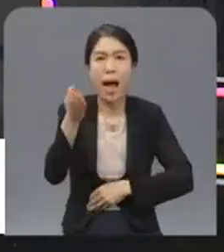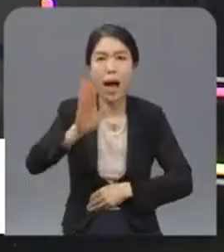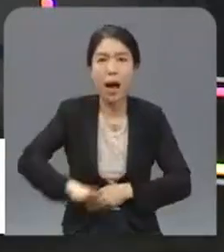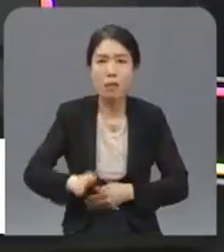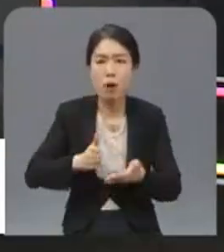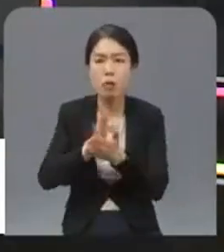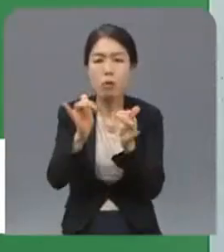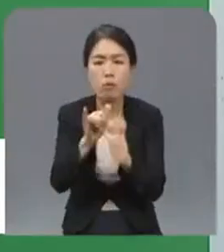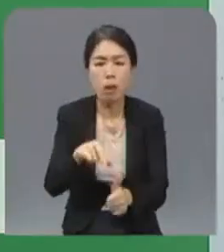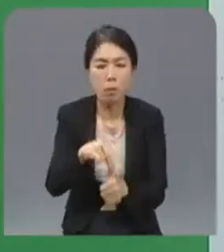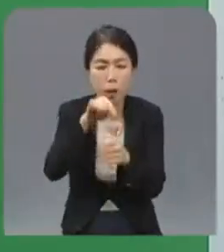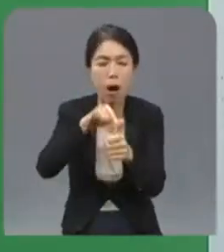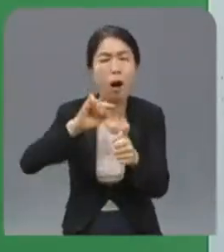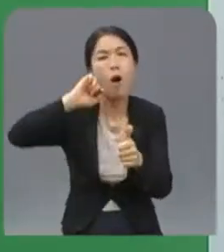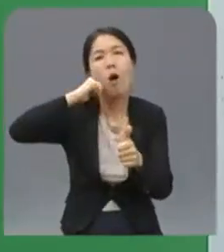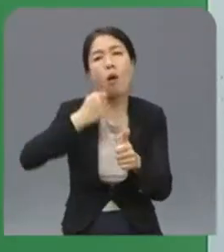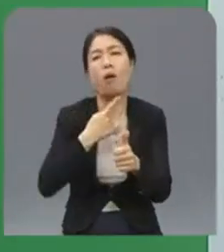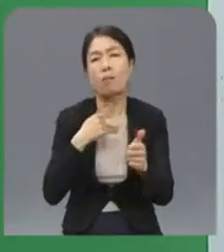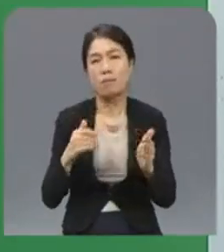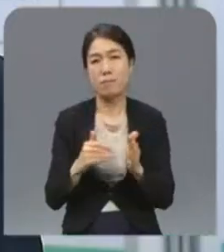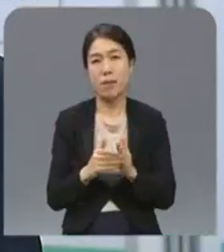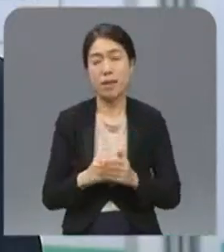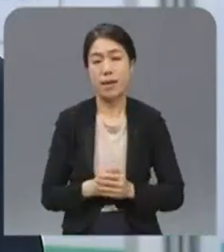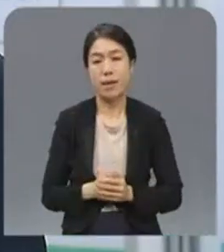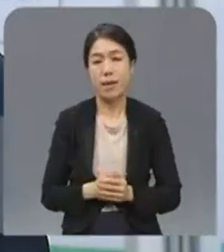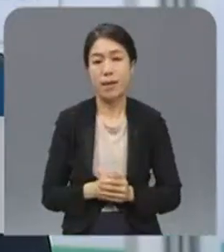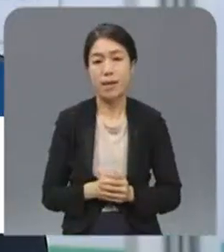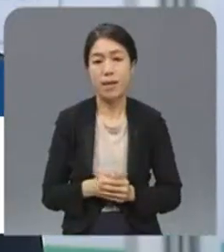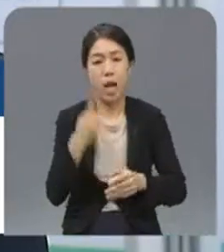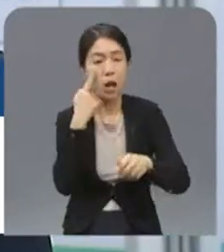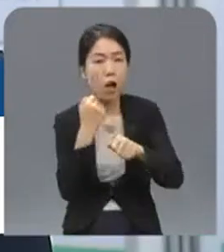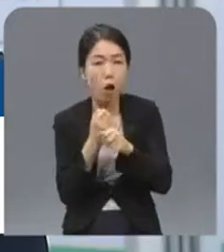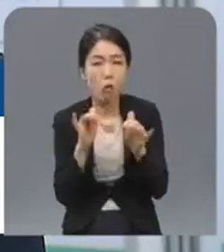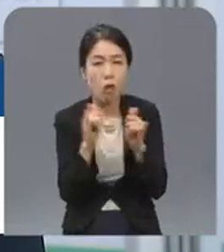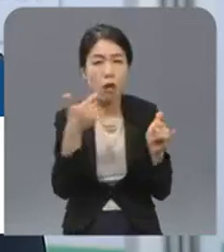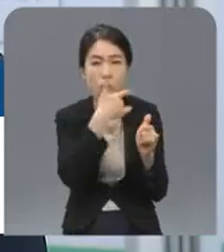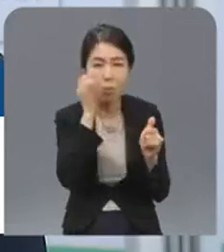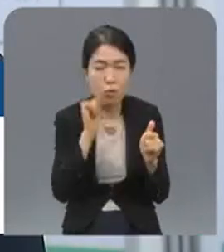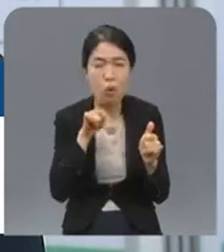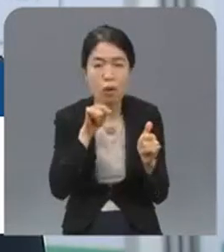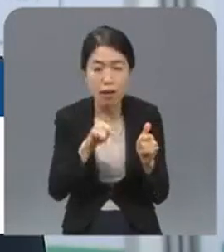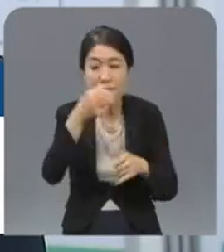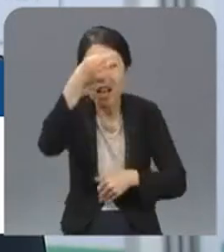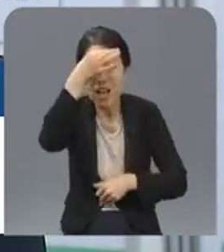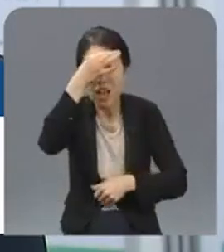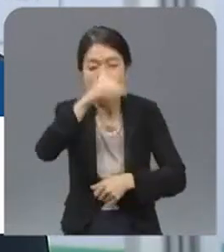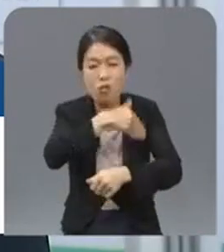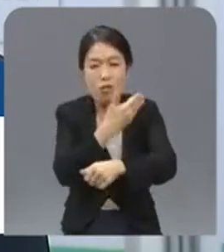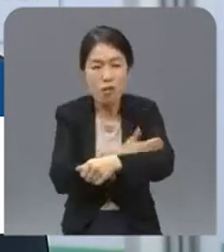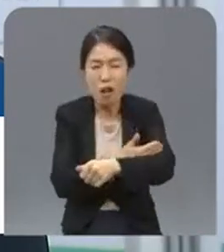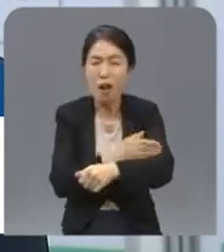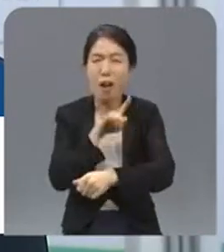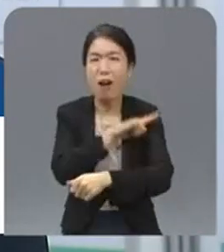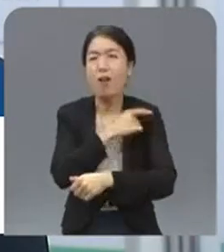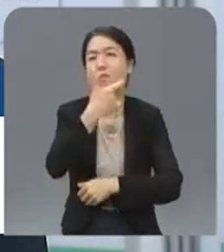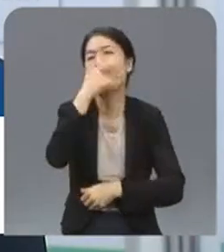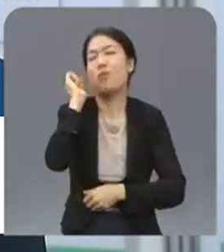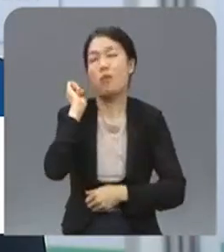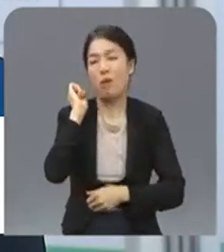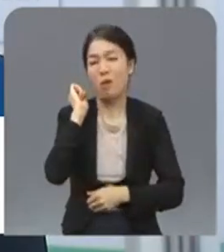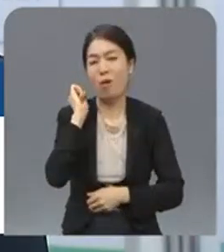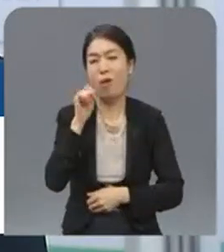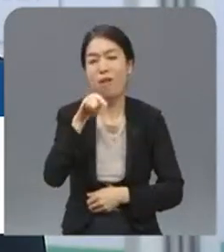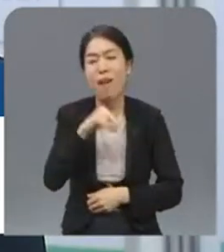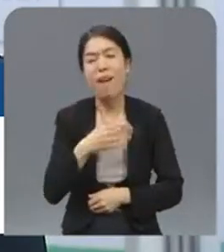인재 수급에 어려움을 겪어왔습니다. 부족한 연구원들이나 이런 분들의 기술력들이 가장 이제 저희들이 이제 부족했던